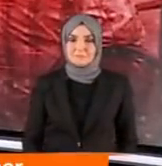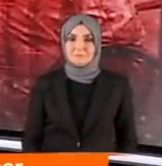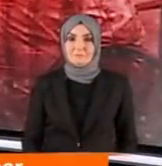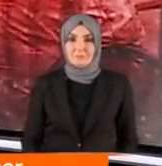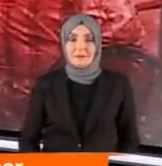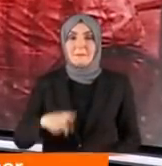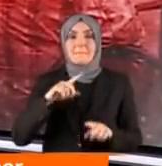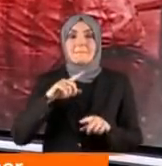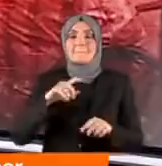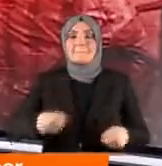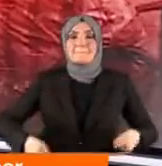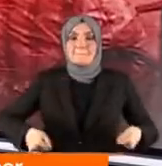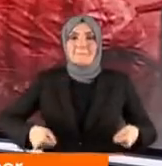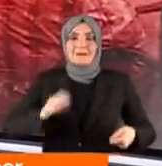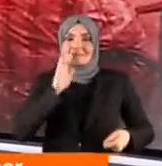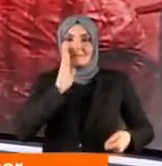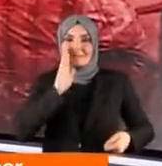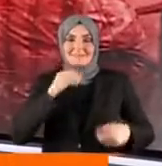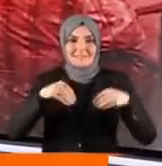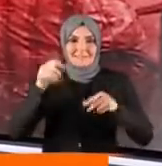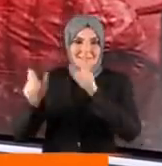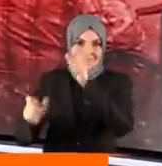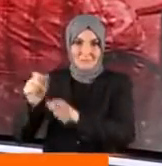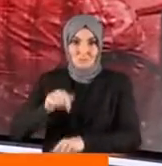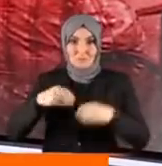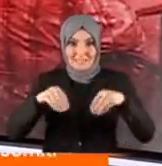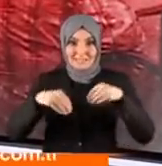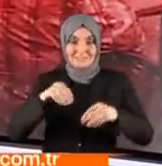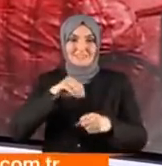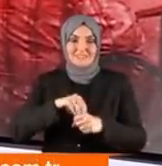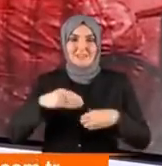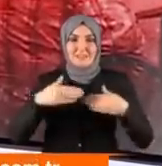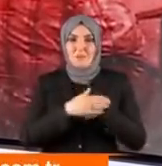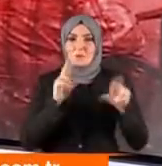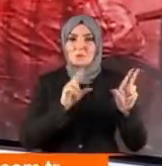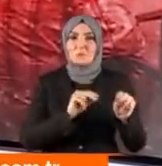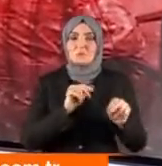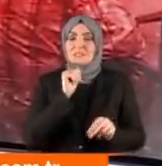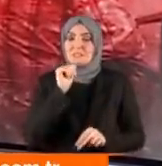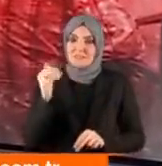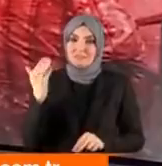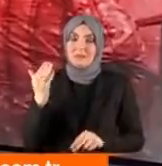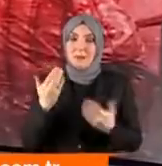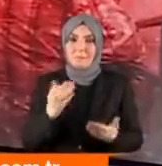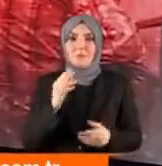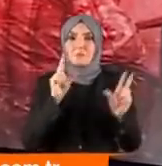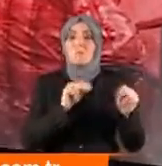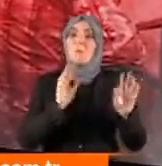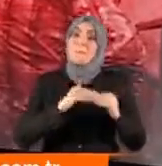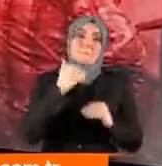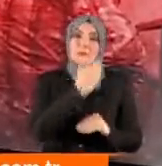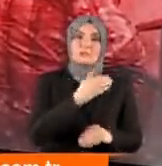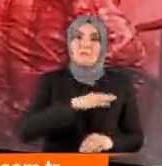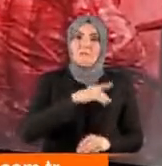pazar esnafı bugün teyze çalışabilmek için gecenin neredeyse hiç uyumadı ama uymayan Sadece onlar değildi kumar